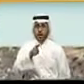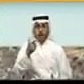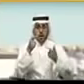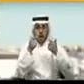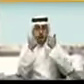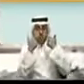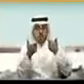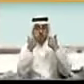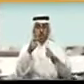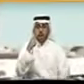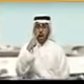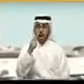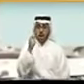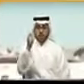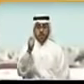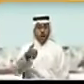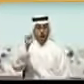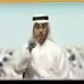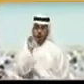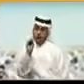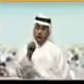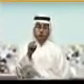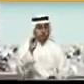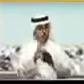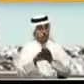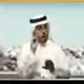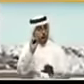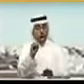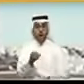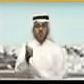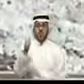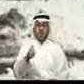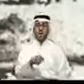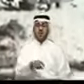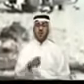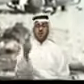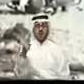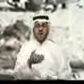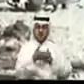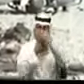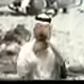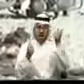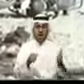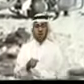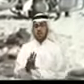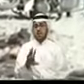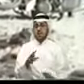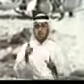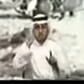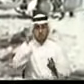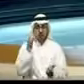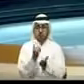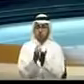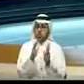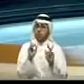من الانتخابات التشريعية، بينما لم تعلن أي جهة مسؤوليتها بعد عن الاعتداء.